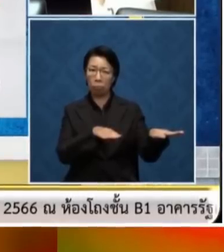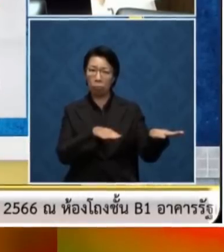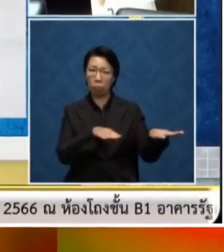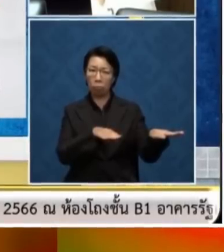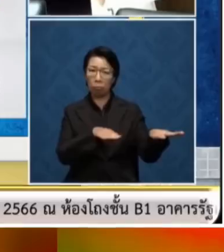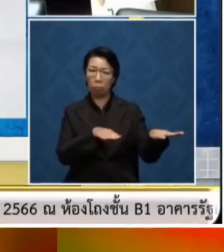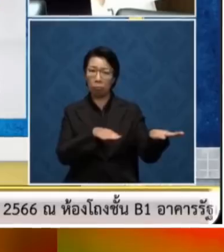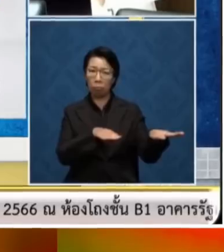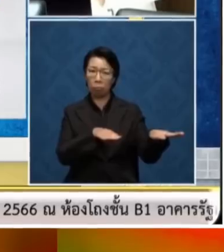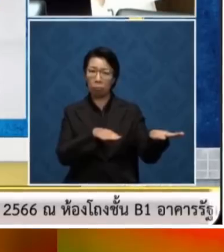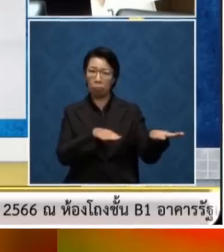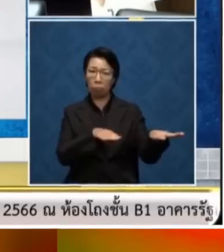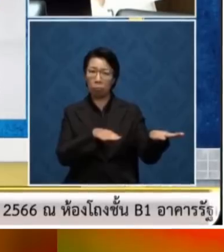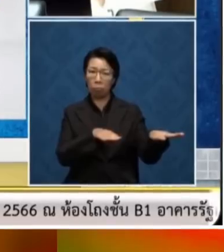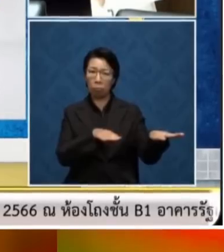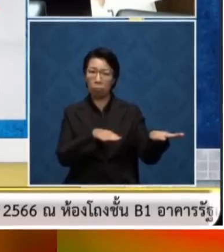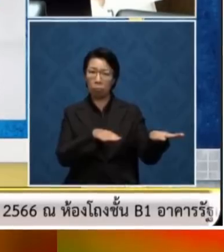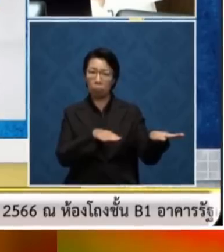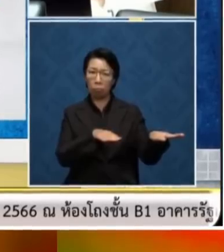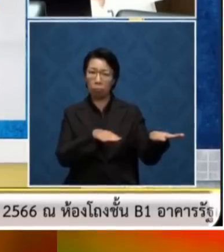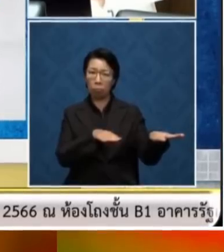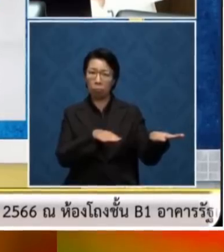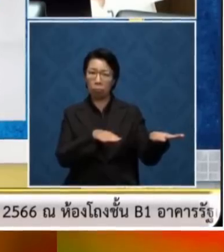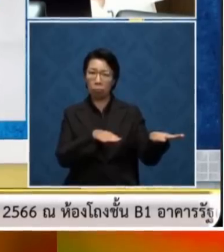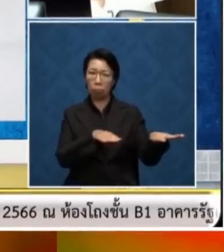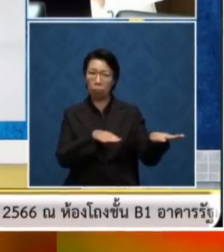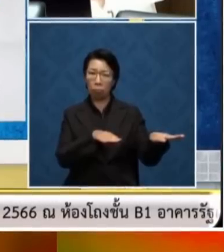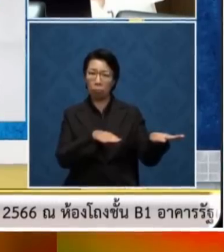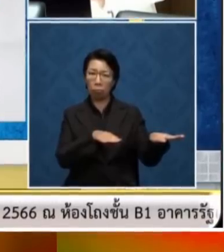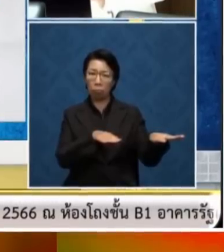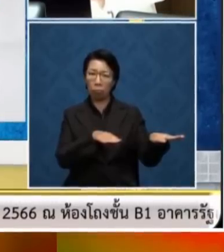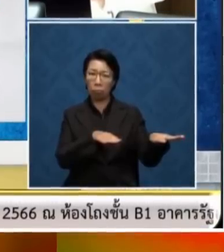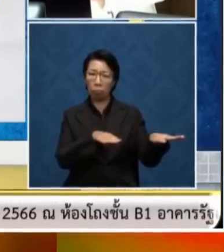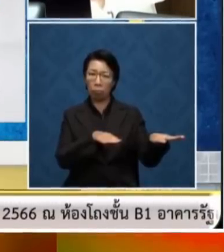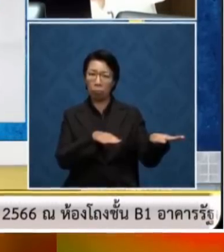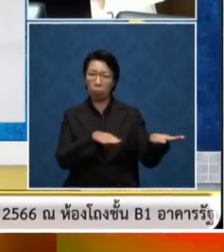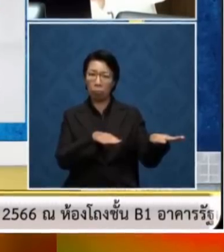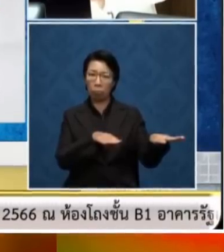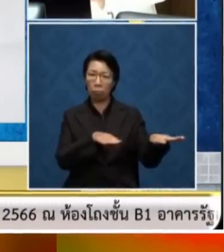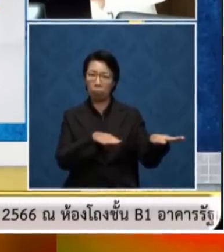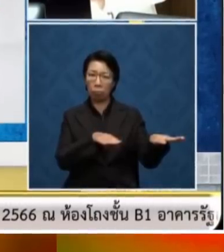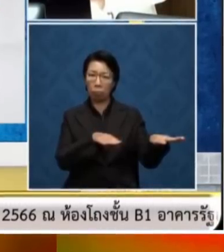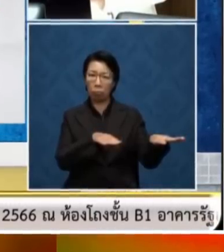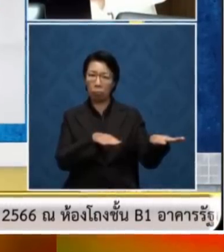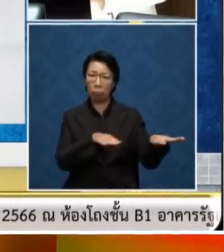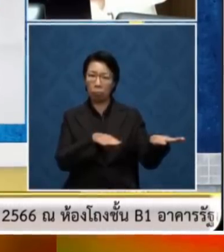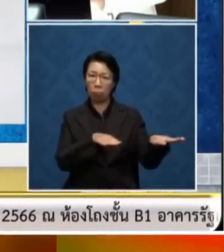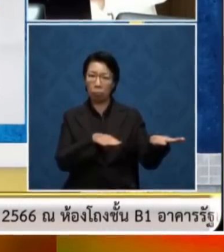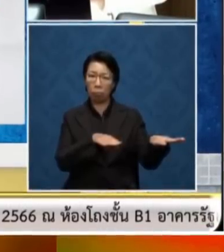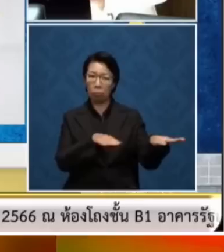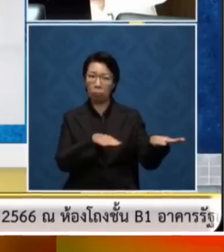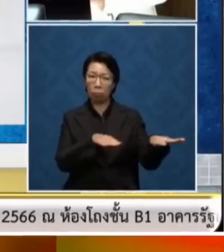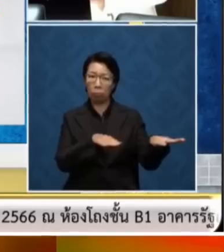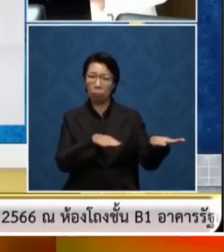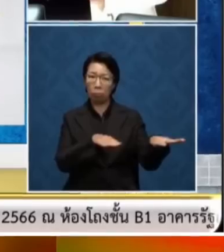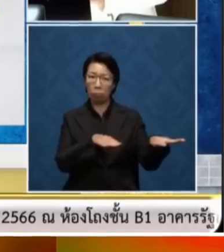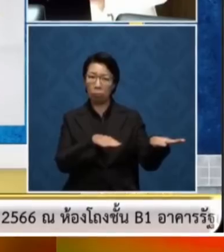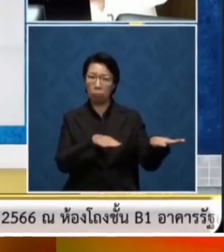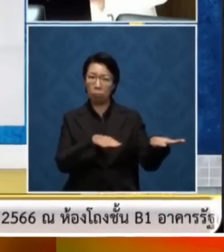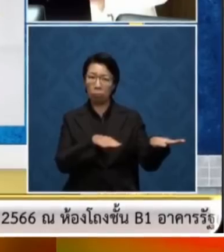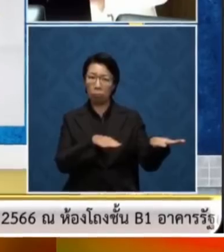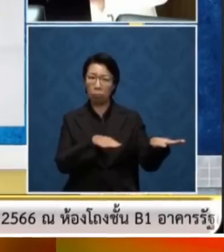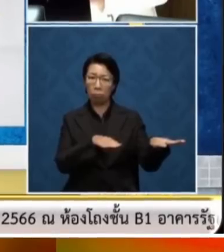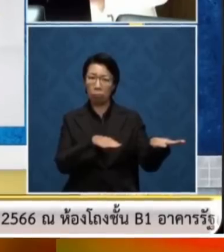บการเมืองบทใหม่เริ่มเกิดขึ้นแล้วภายใต้บริบทใหม่ที่เห็นชัดเจนว่าใครเป็นมิตรใครเป็นศั